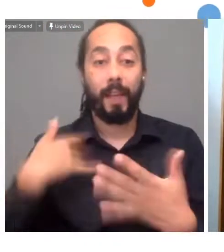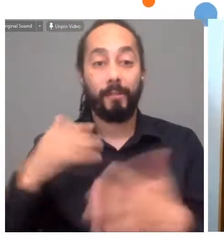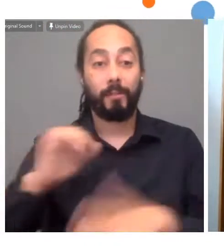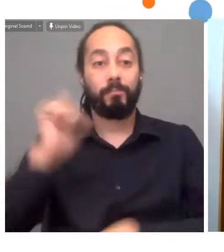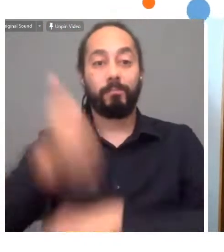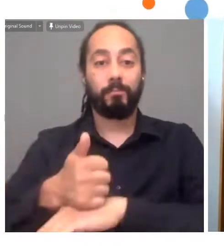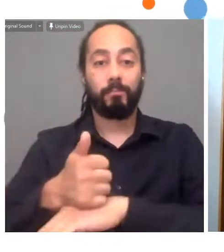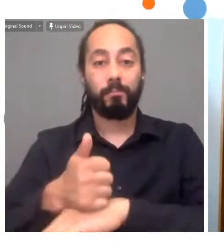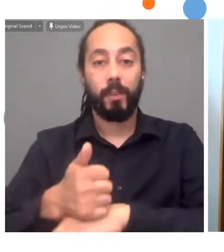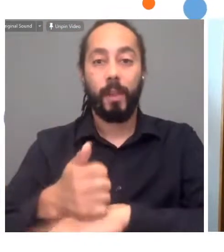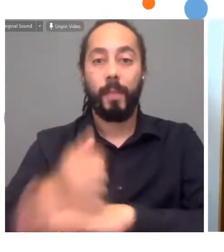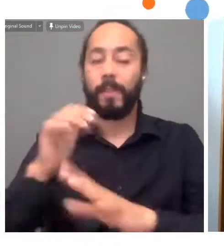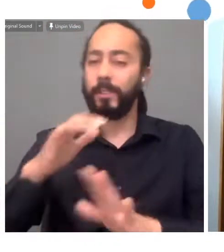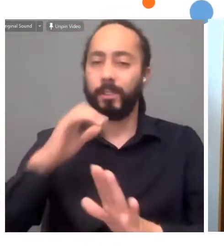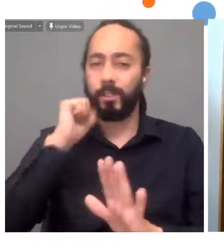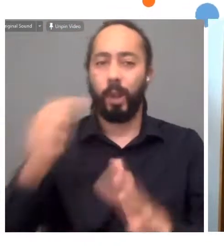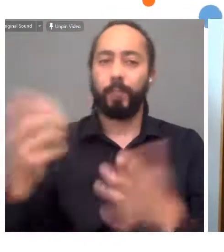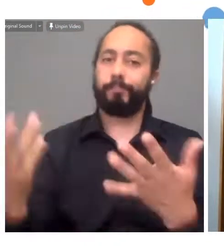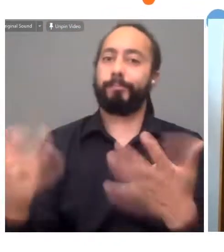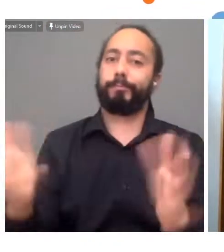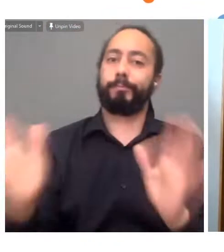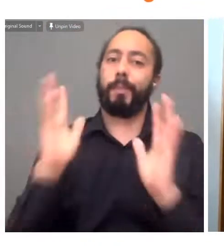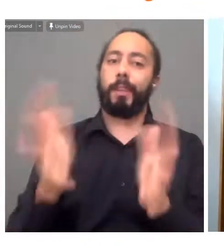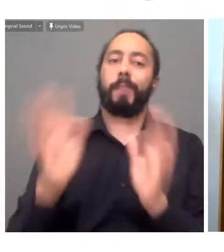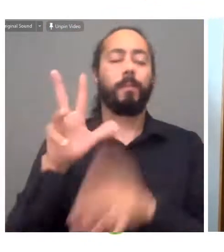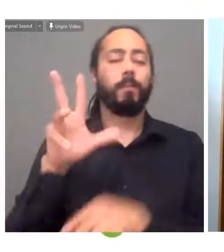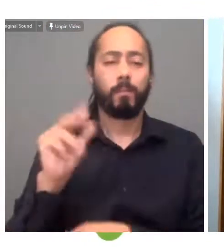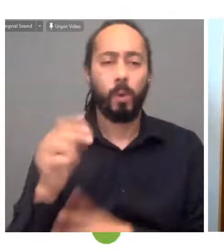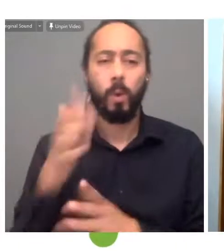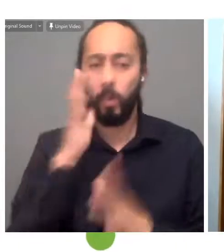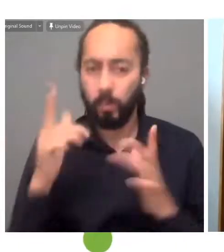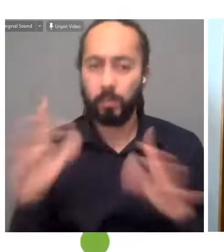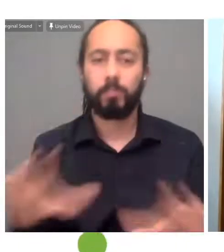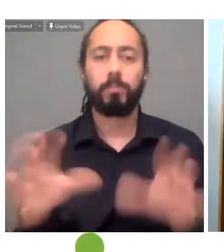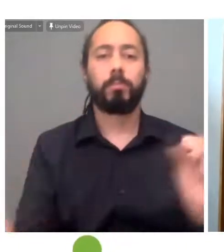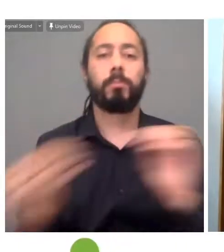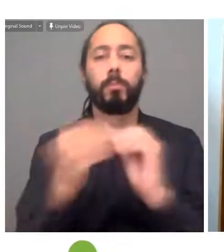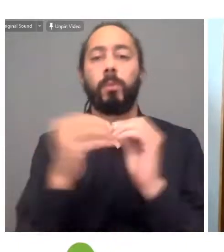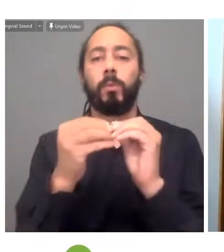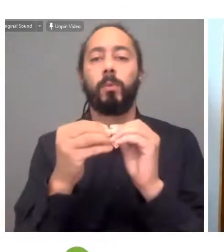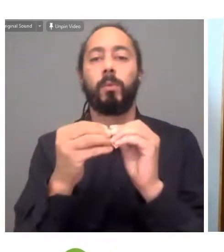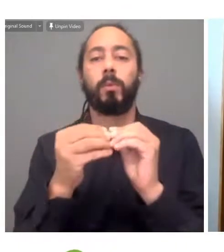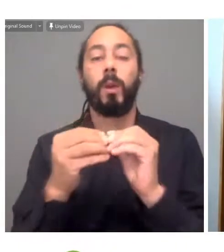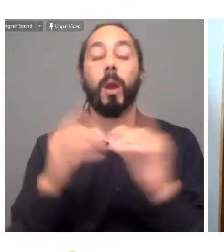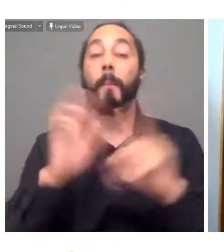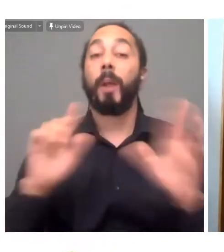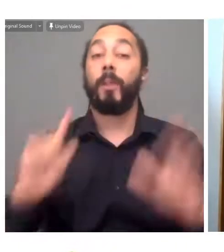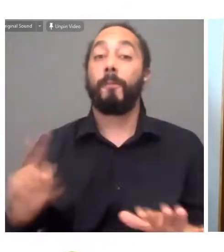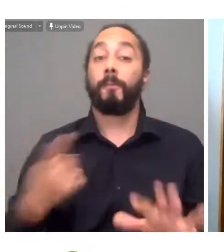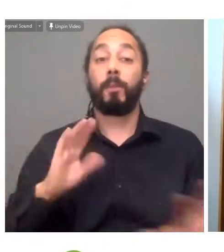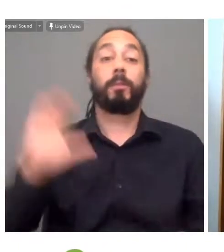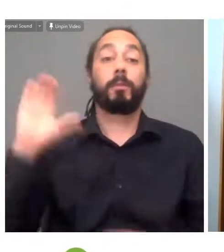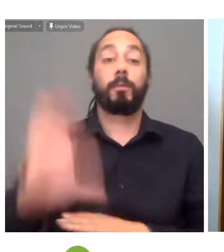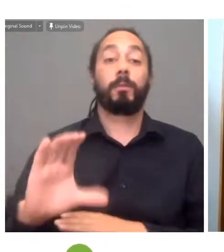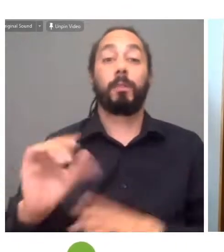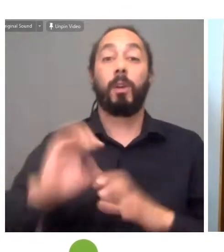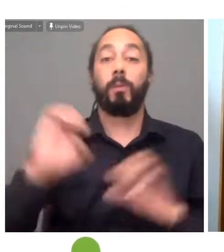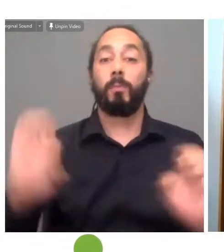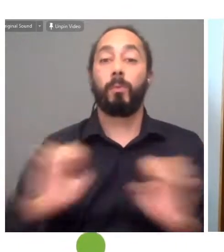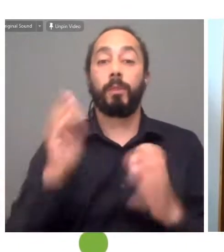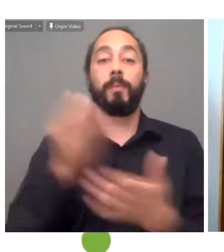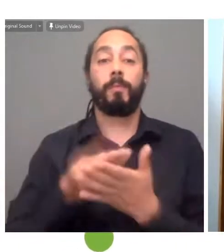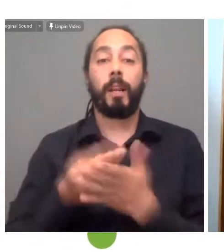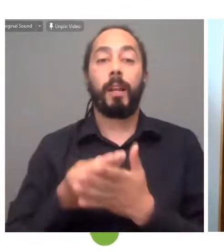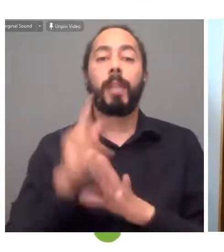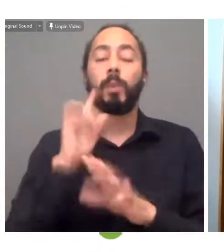Mais nous sommes bien conscients qu'on va devoir faire plus. Et on a essayé, et peut-être qu'on peut le faire encore plus,